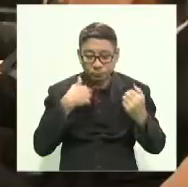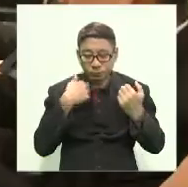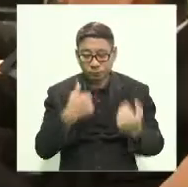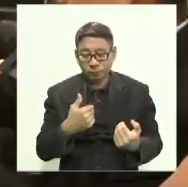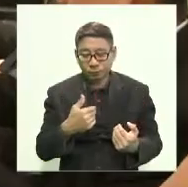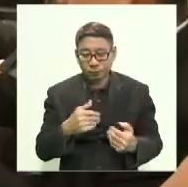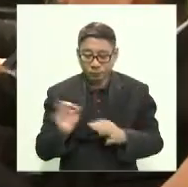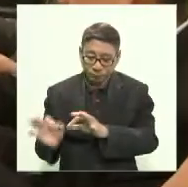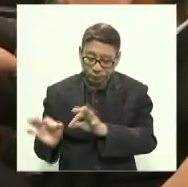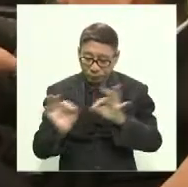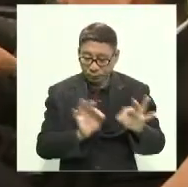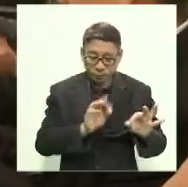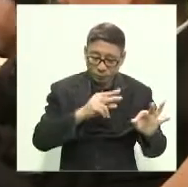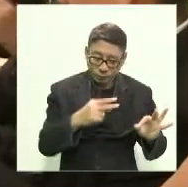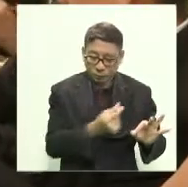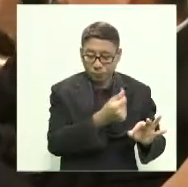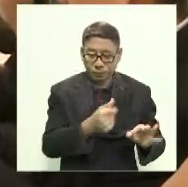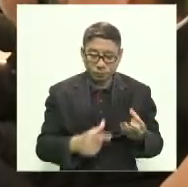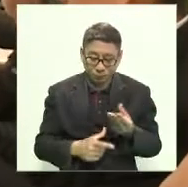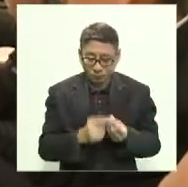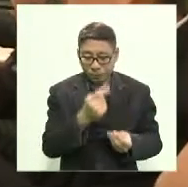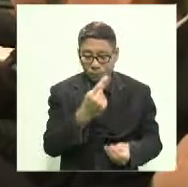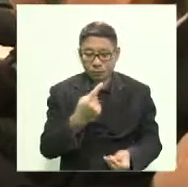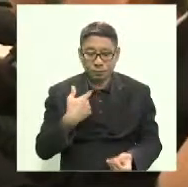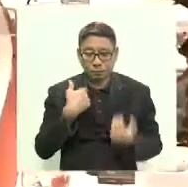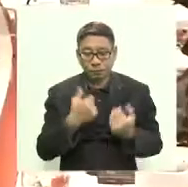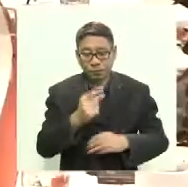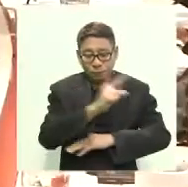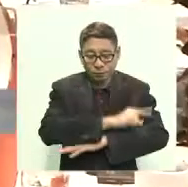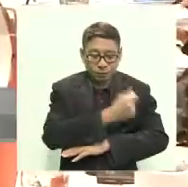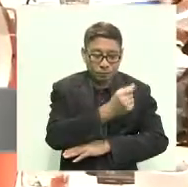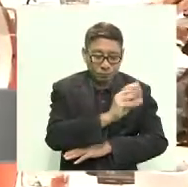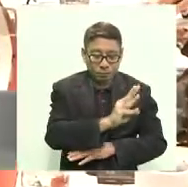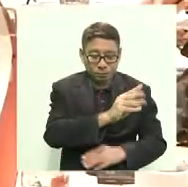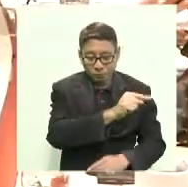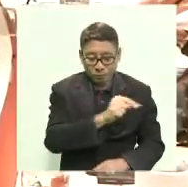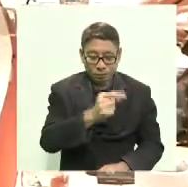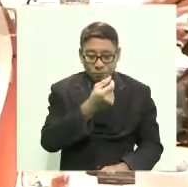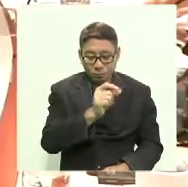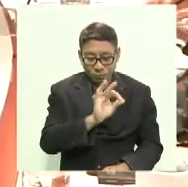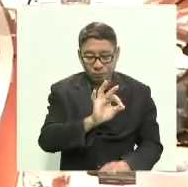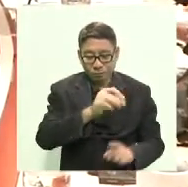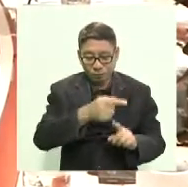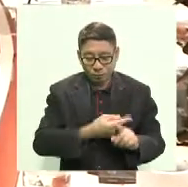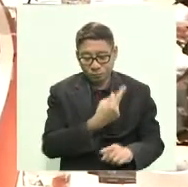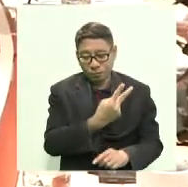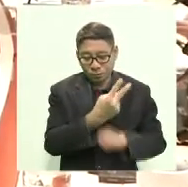นะครับก็จะขยับขึ้นมาเร็วขึ้นก็คือจะเกิดการสอบขึ้นเนี่ยก็คือวันที่16ถึง19กุมภาพัน